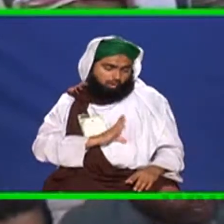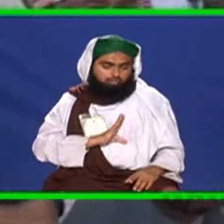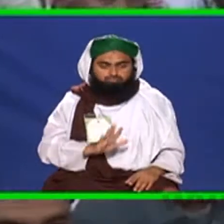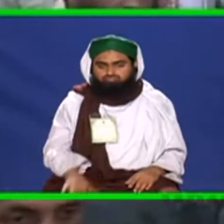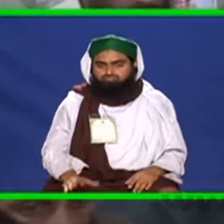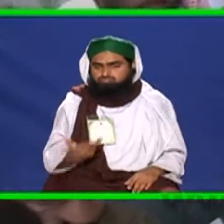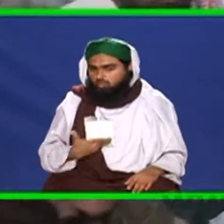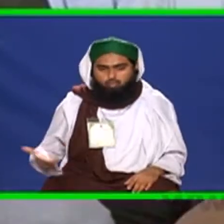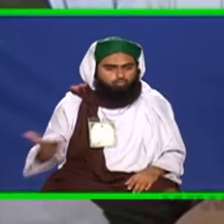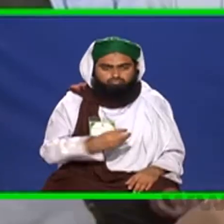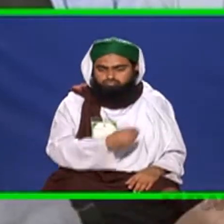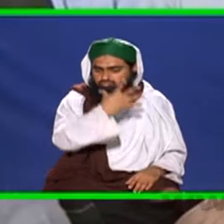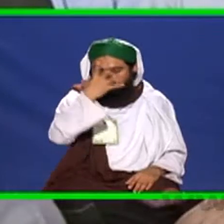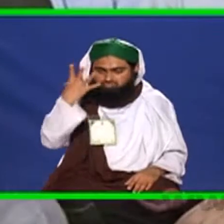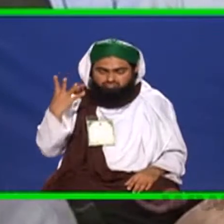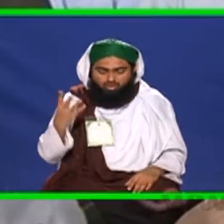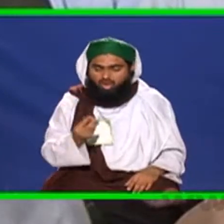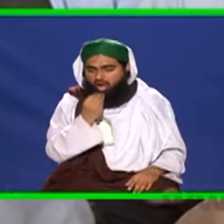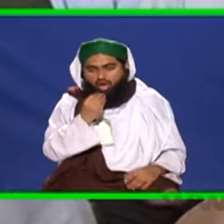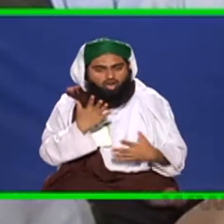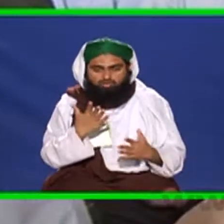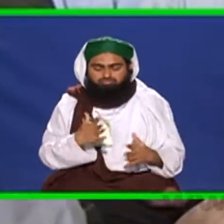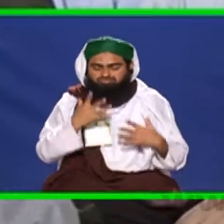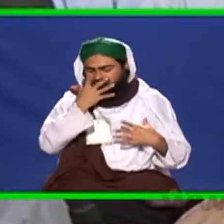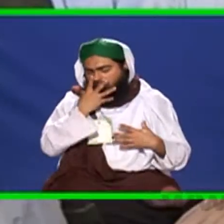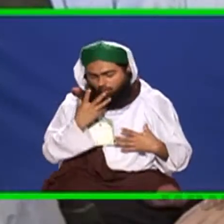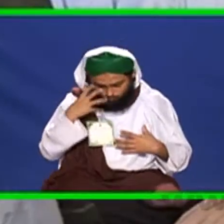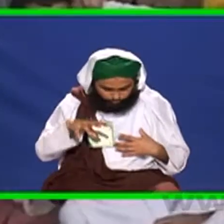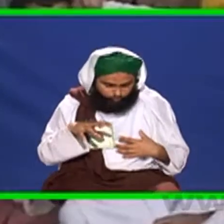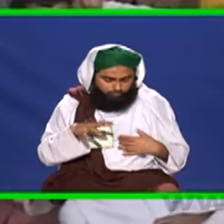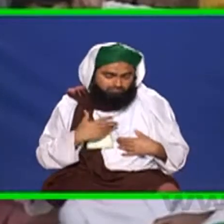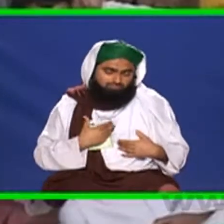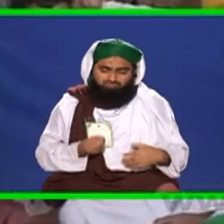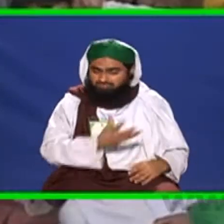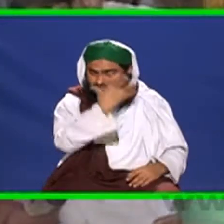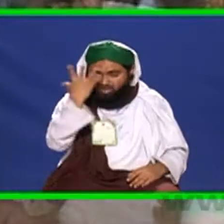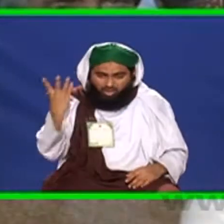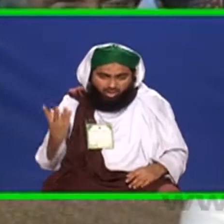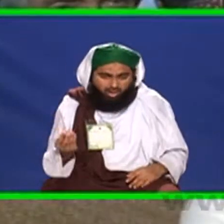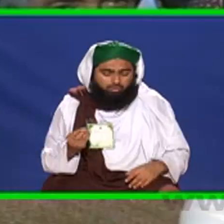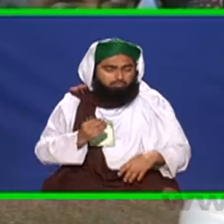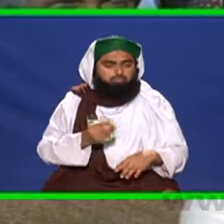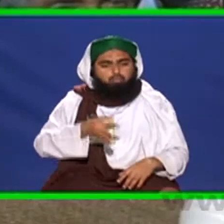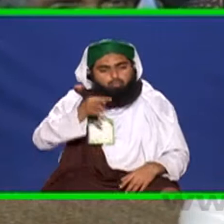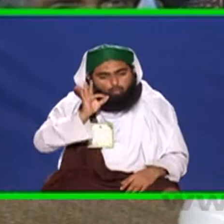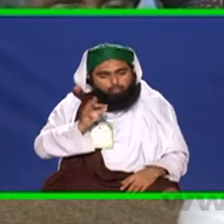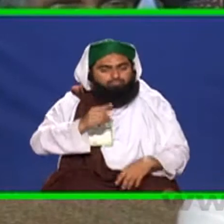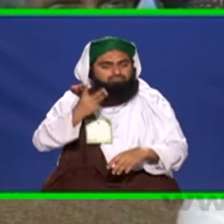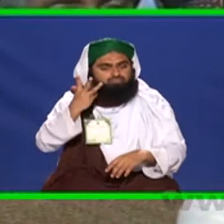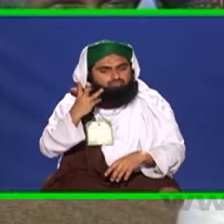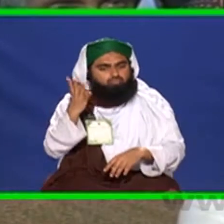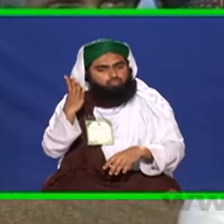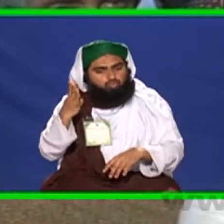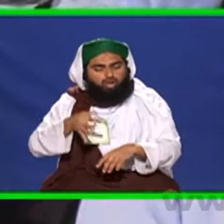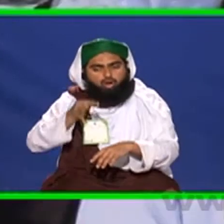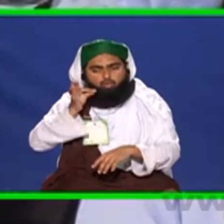करिए, दोपहर का खाना ना मिले तो पेट में बंद पड़ जाता, मूड ऑफ हो जाता। दिन में 3 टाइम तो कम से कम चाहिए, 4 टाइम चल